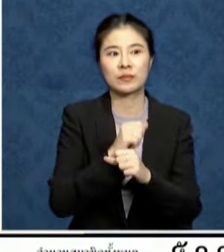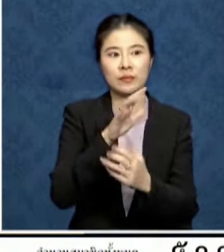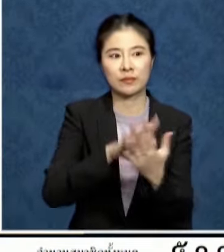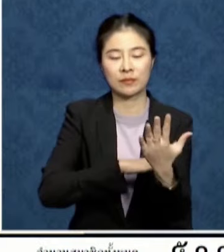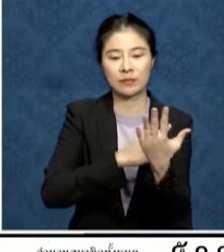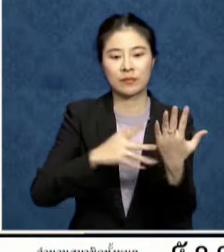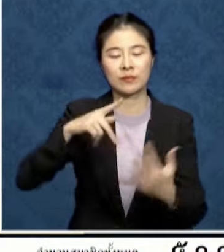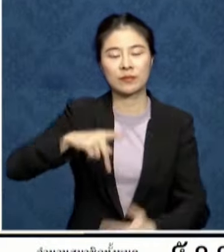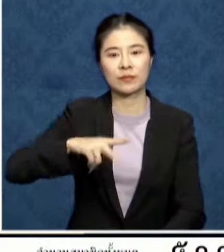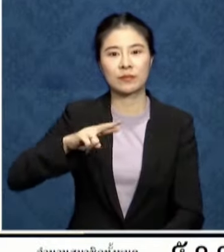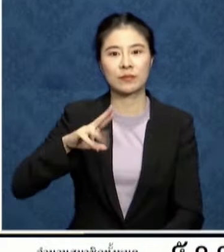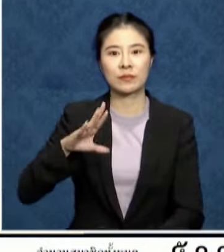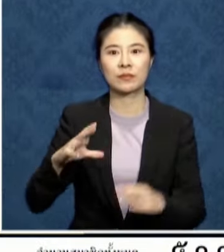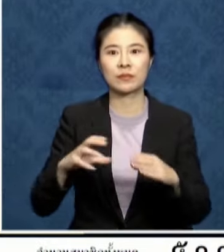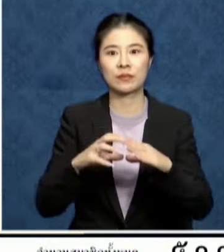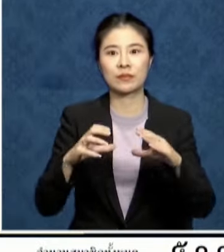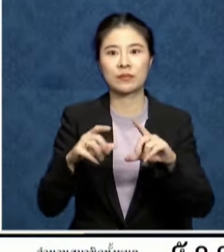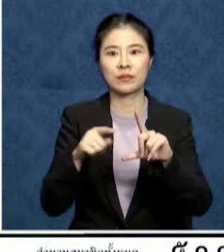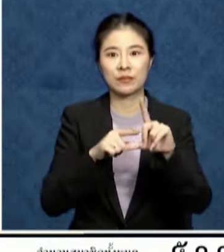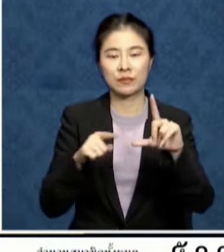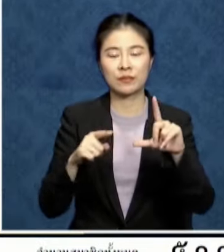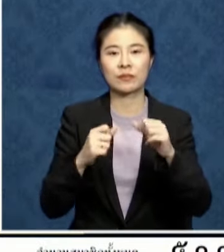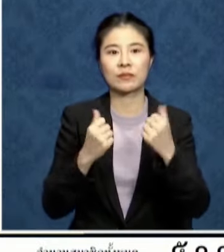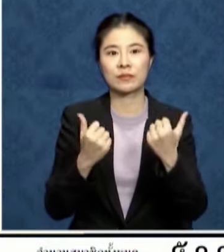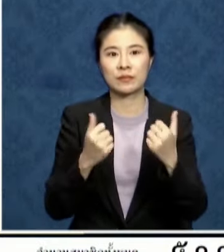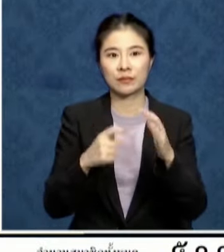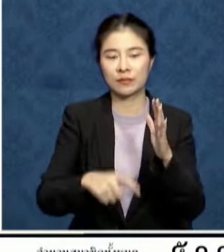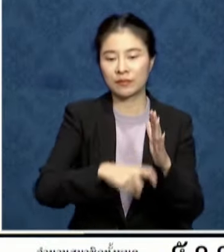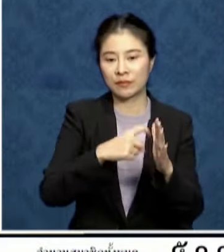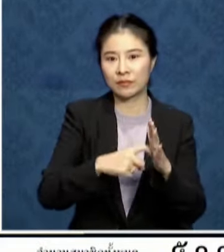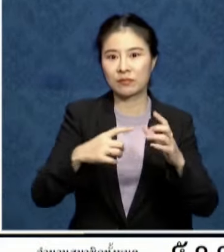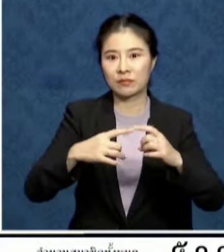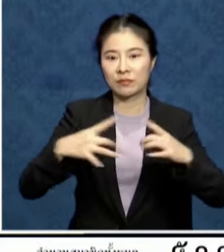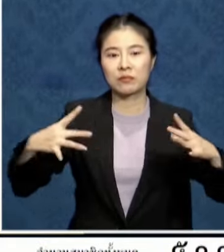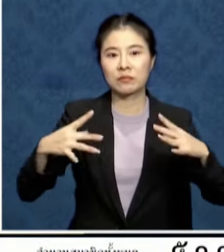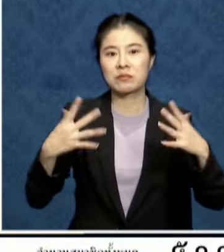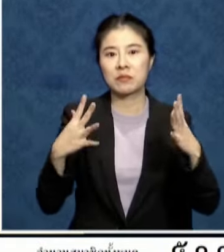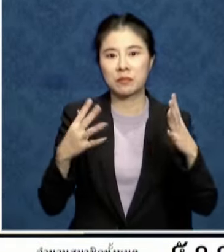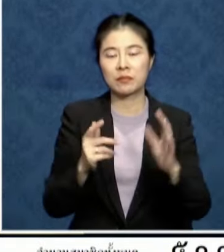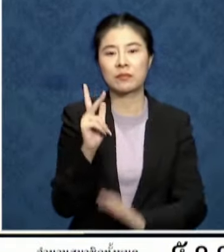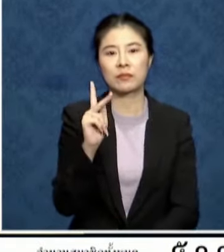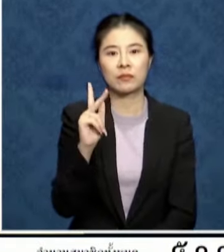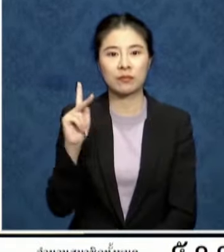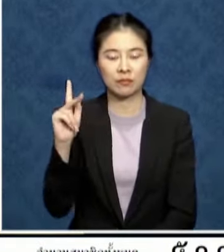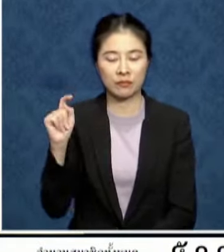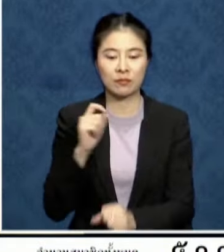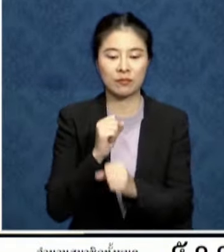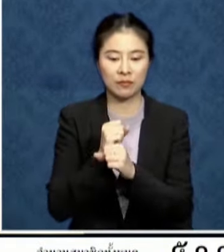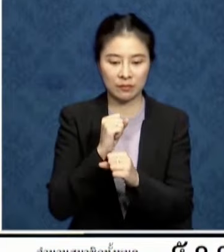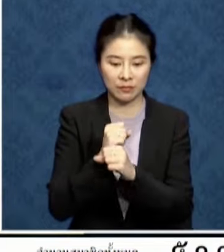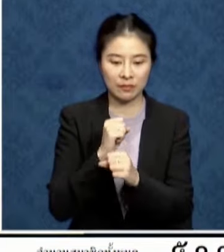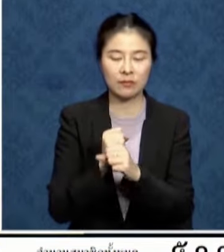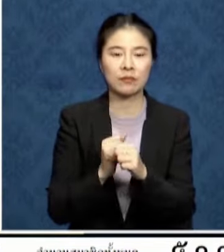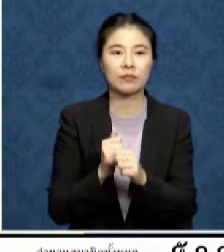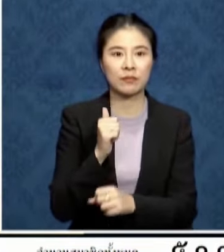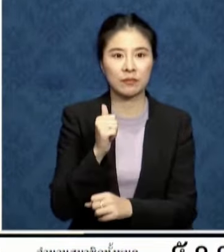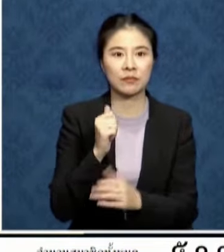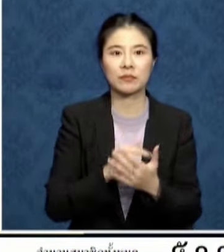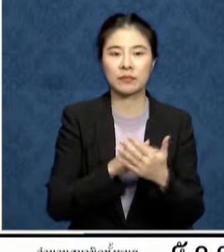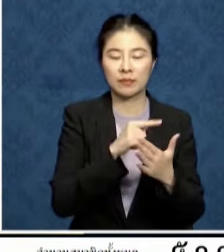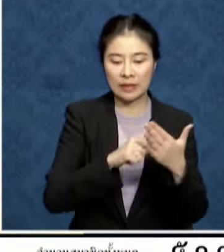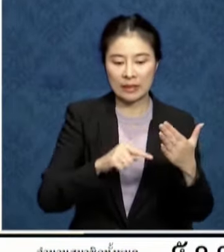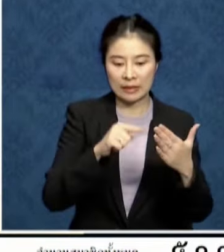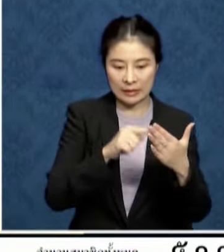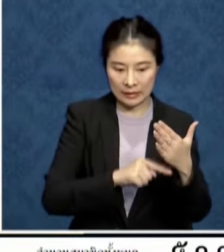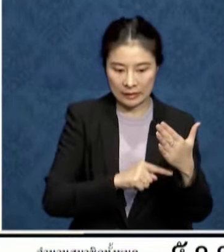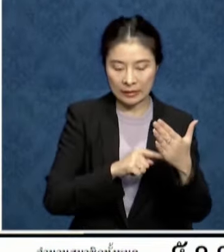ไขพรบประชามติของพรรคก้าวไกลนั้นปลดล็อกทุกอุปสรรคไม่มีเหตุผลอื่นใดอีกแล้วที่กกต.จะไม่สามารถจัดประชามติในวันเดียวกับวันเลือกตั้งได้ไม่ว่าจะเป็นเลือกตั้ง